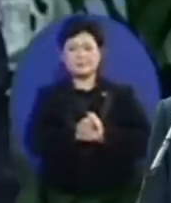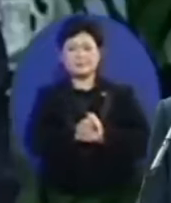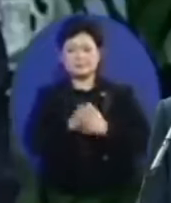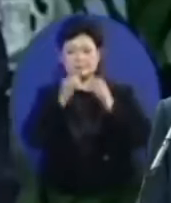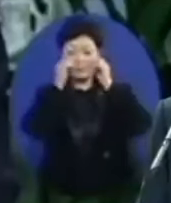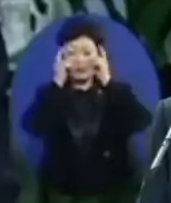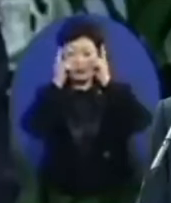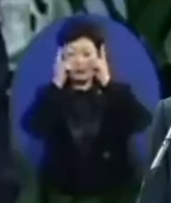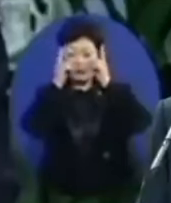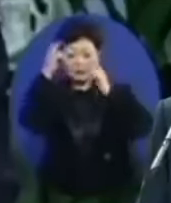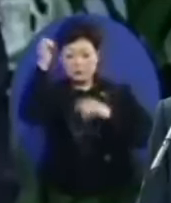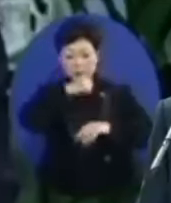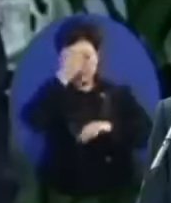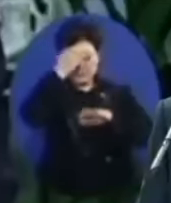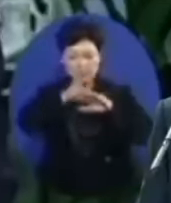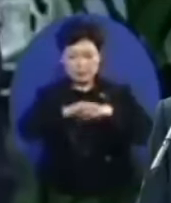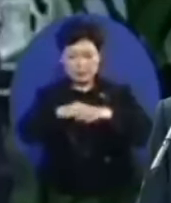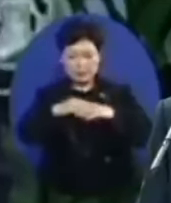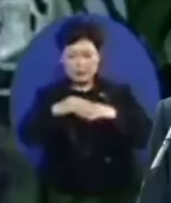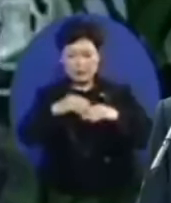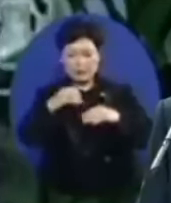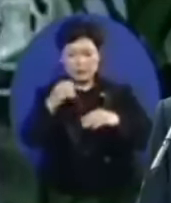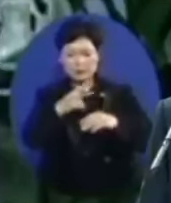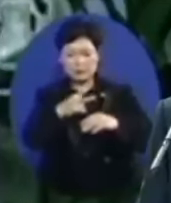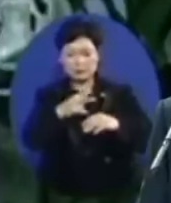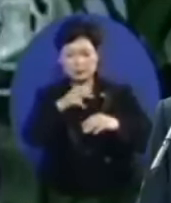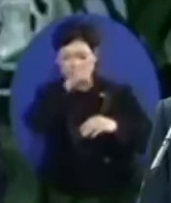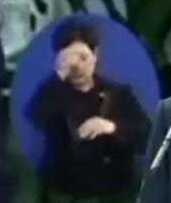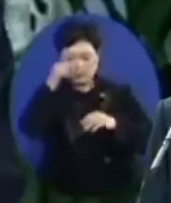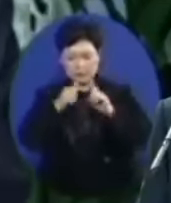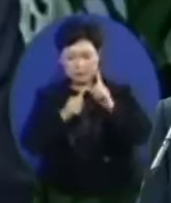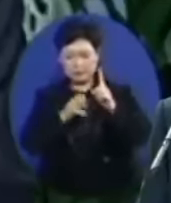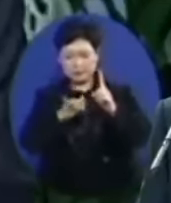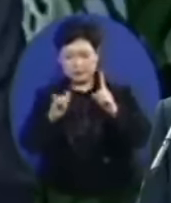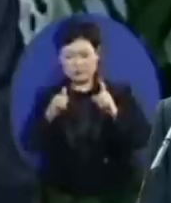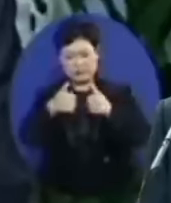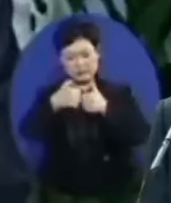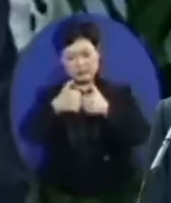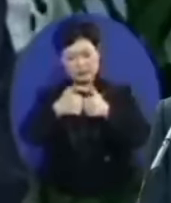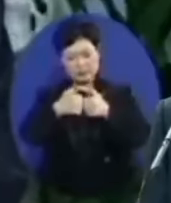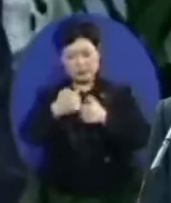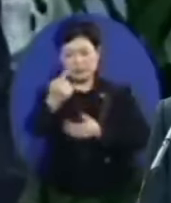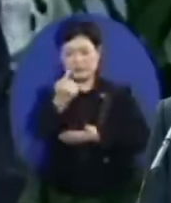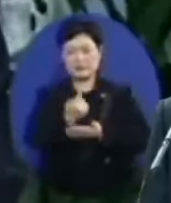깨어나자 새벽 기도에 나와서 예배를 인도하니까 우리 장로님 한 분이 상담을 하자고 왔어요.